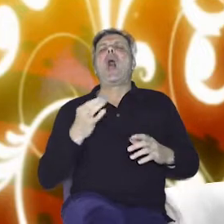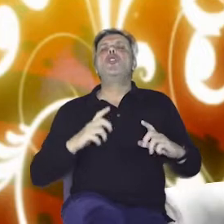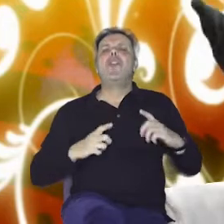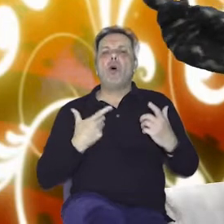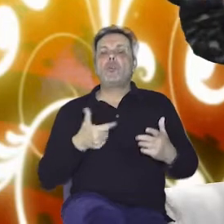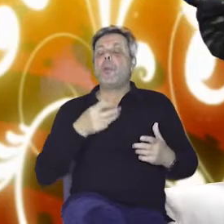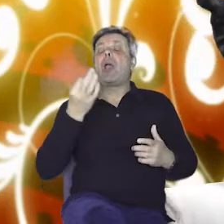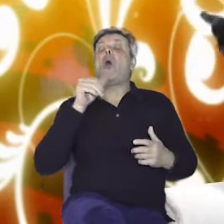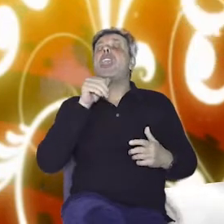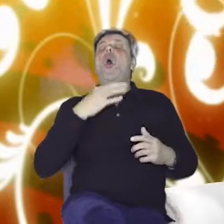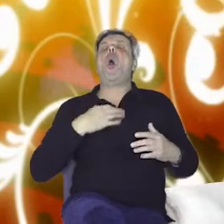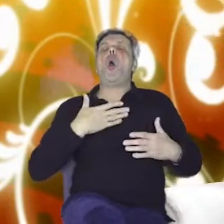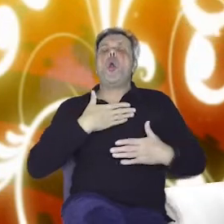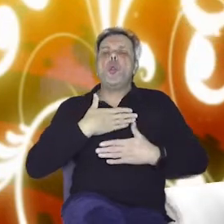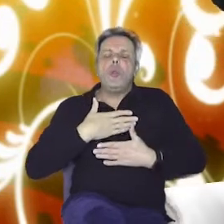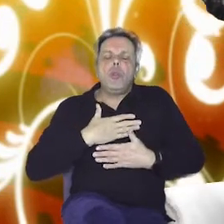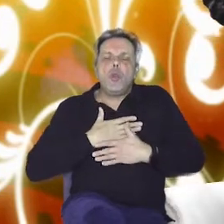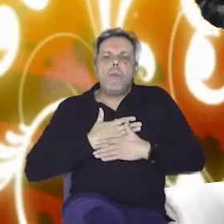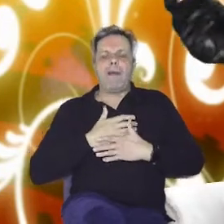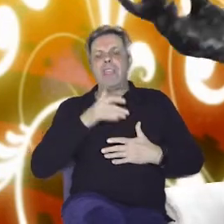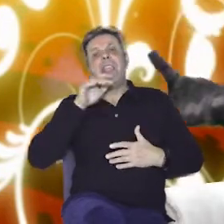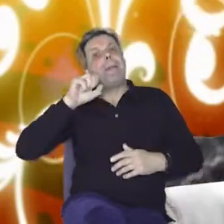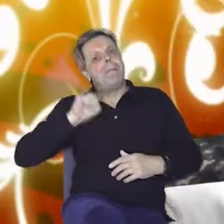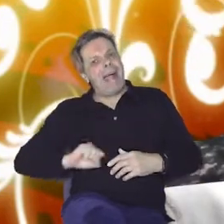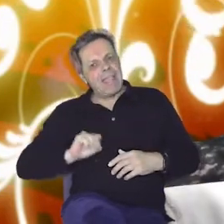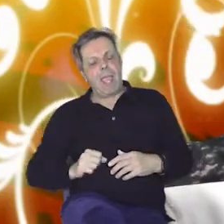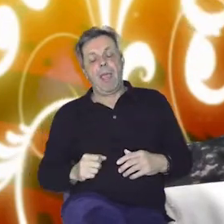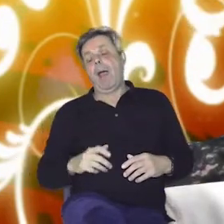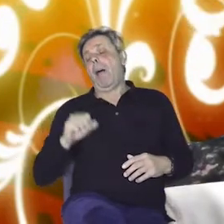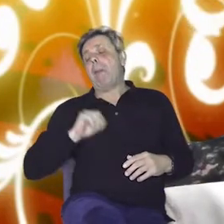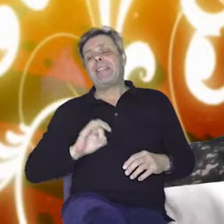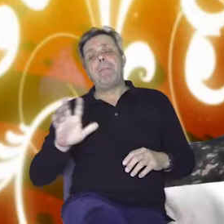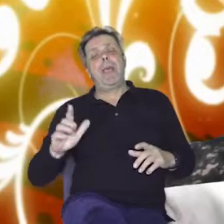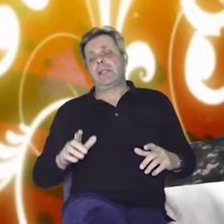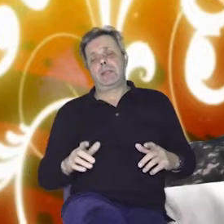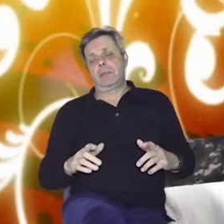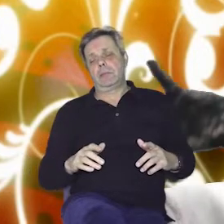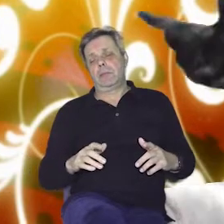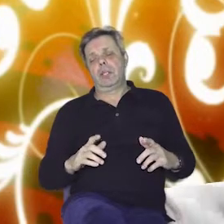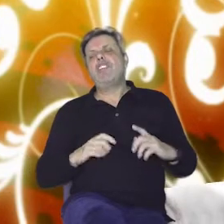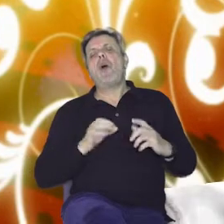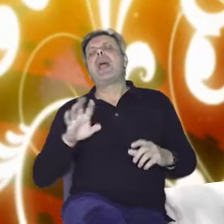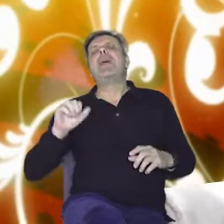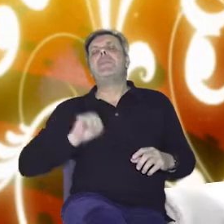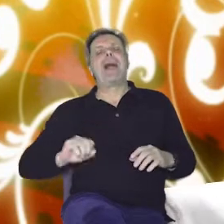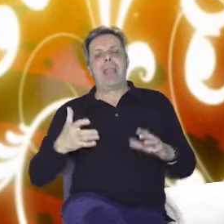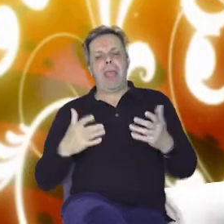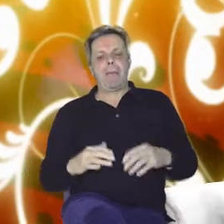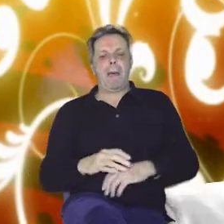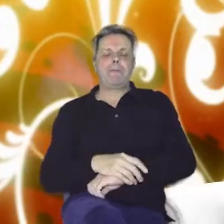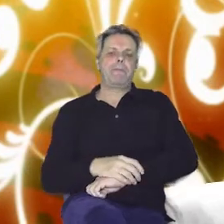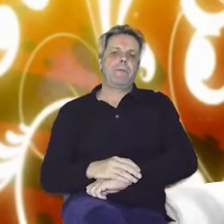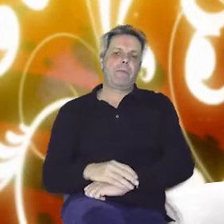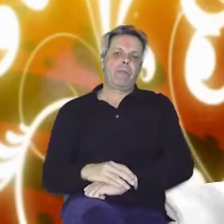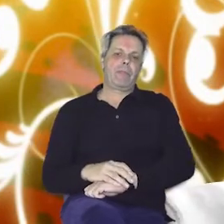ljubavi i o patnji, a patnje bez života nema. Gdje bi vi tu sada